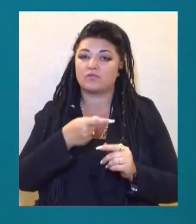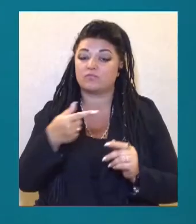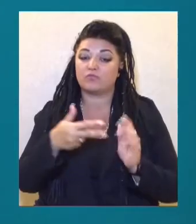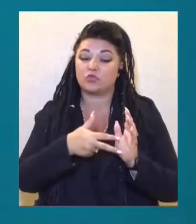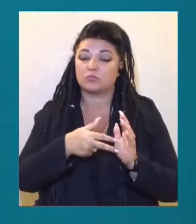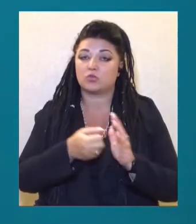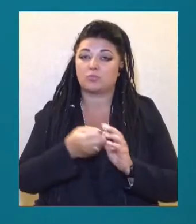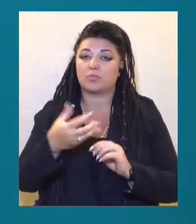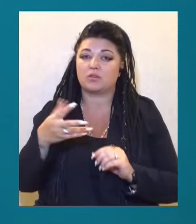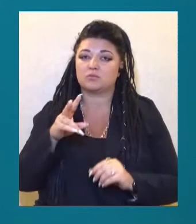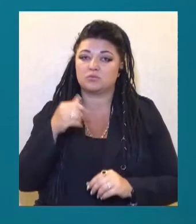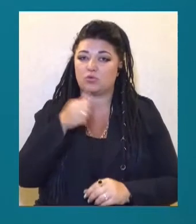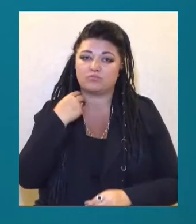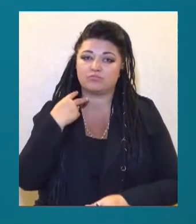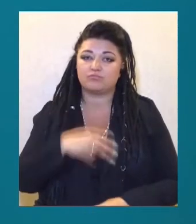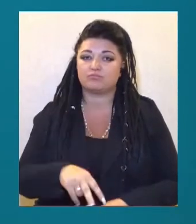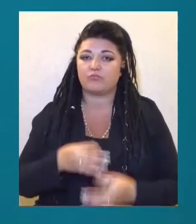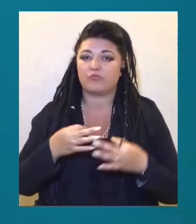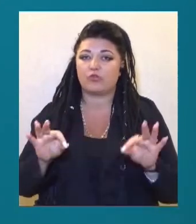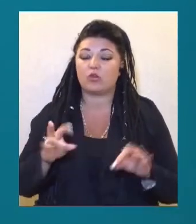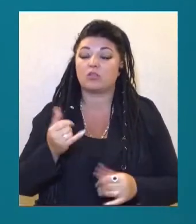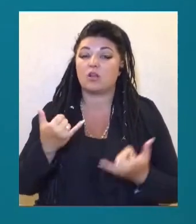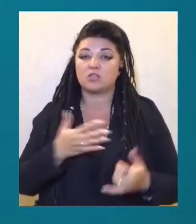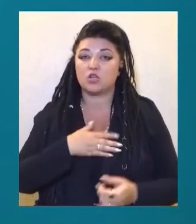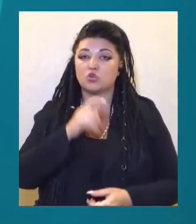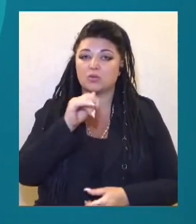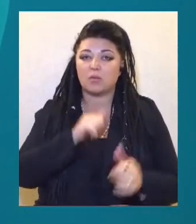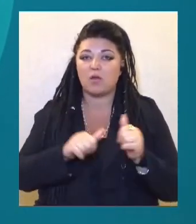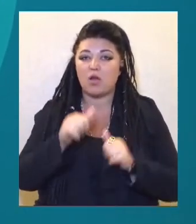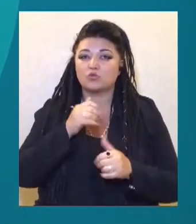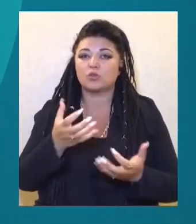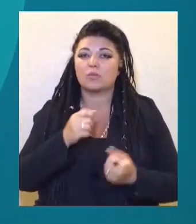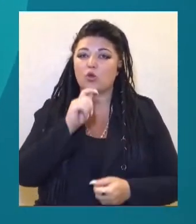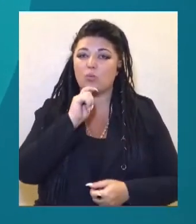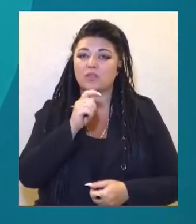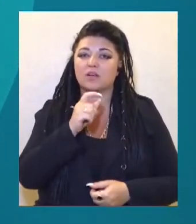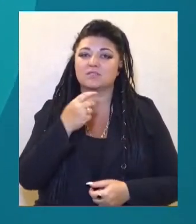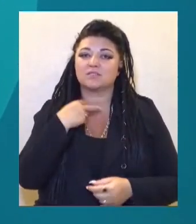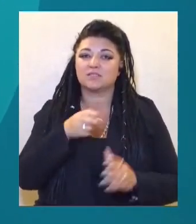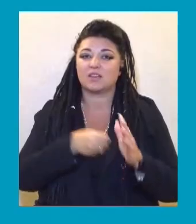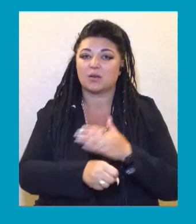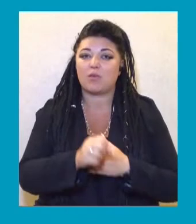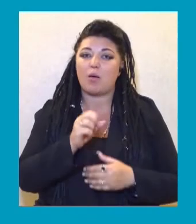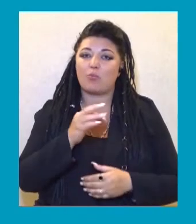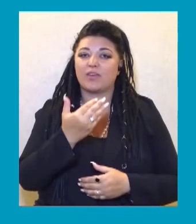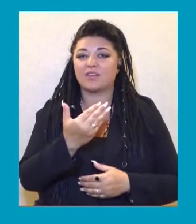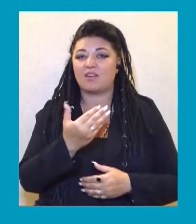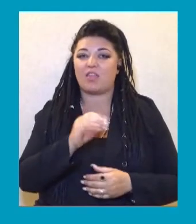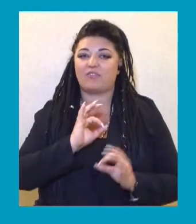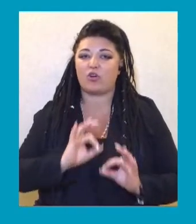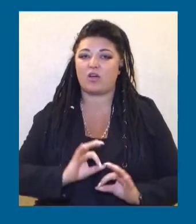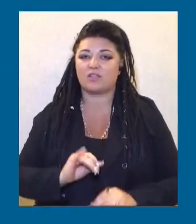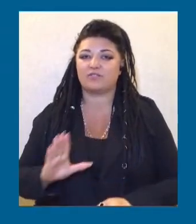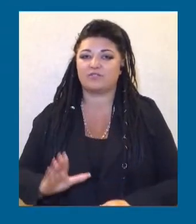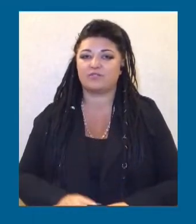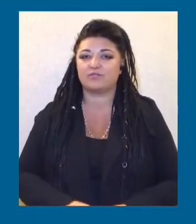майна. Наразі наші кореспонденти намагаються отримати коментарі затриманих або їх адвокатів.